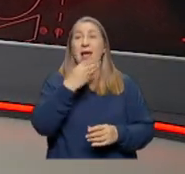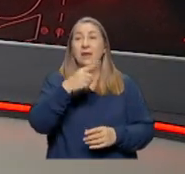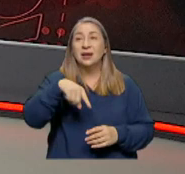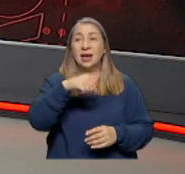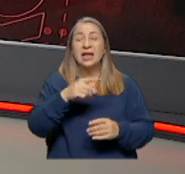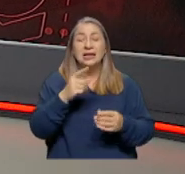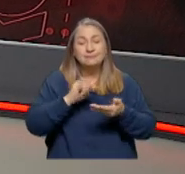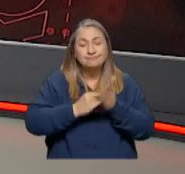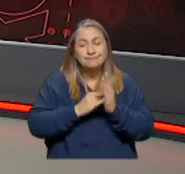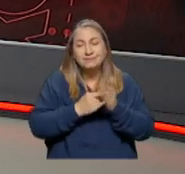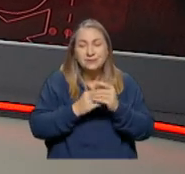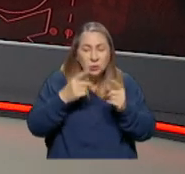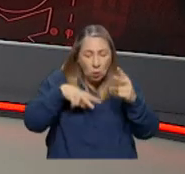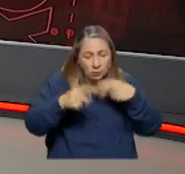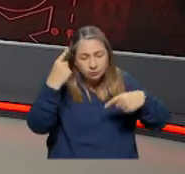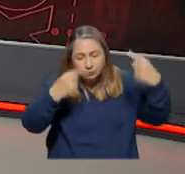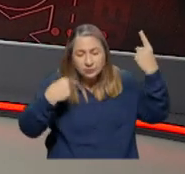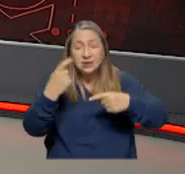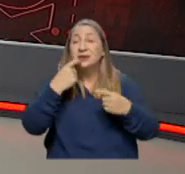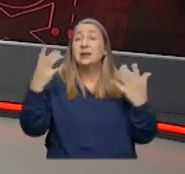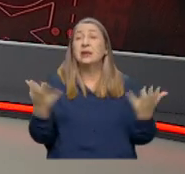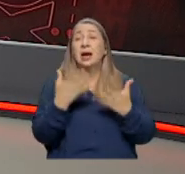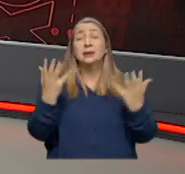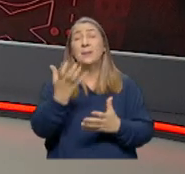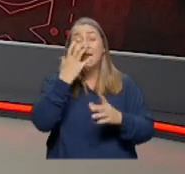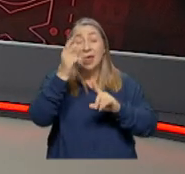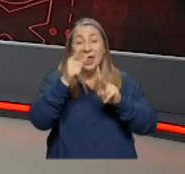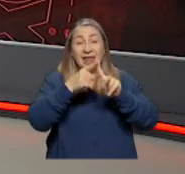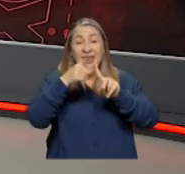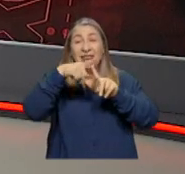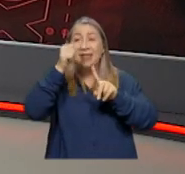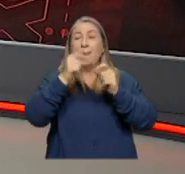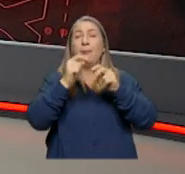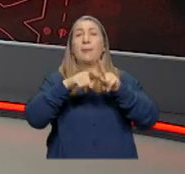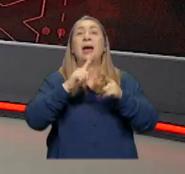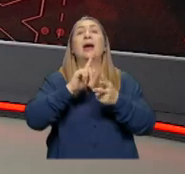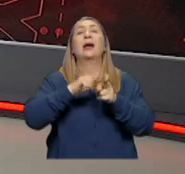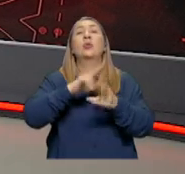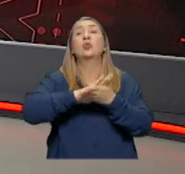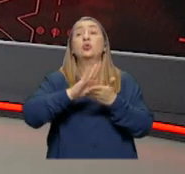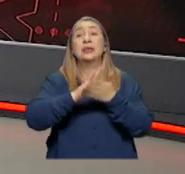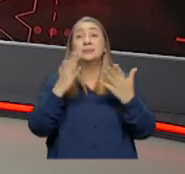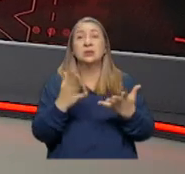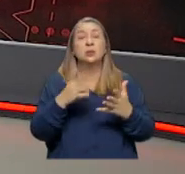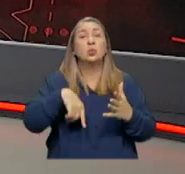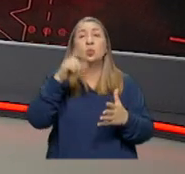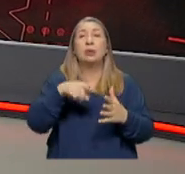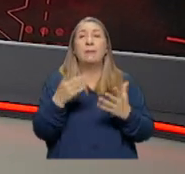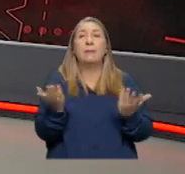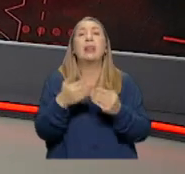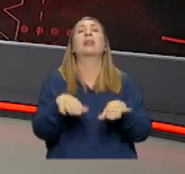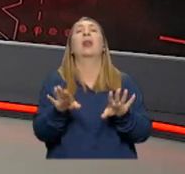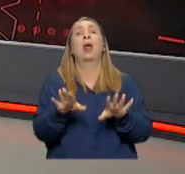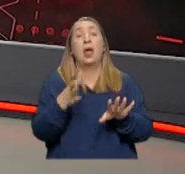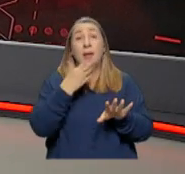emekliler geçene bilmenin yolunu arıyor yıllardır bekledikleri intibak düzenlemesiyle düzenlemesi ise gündemde